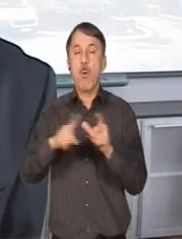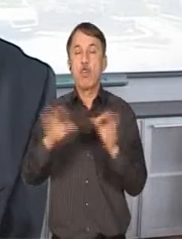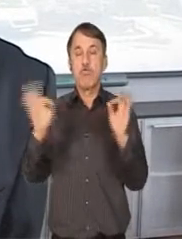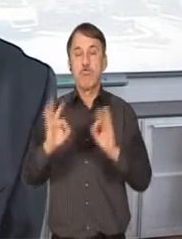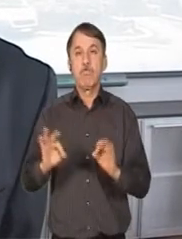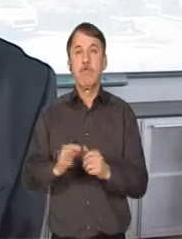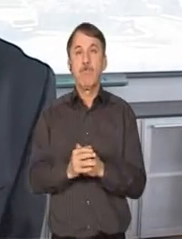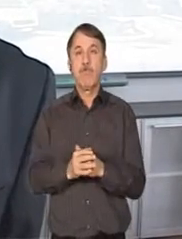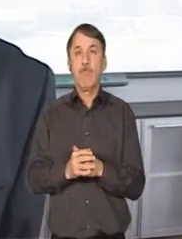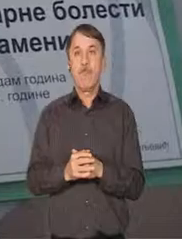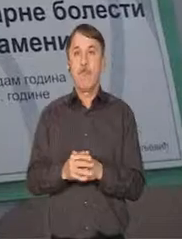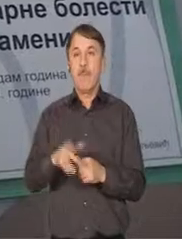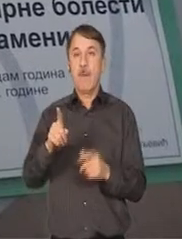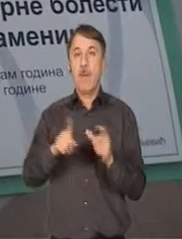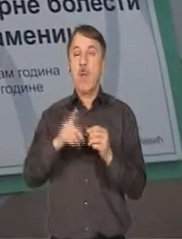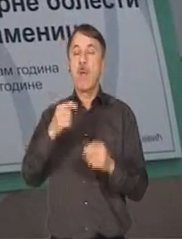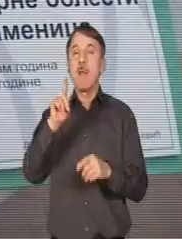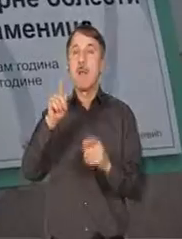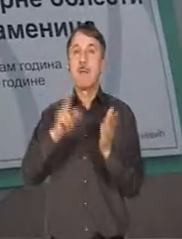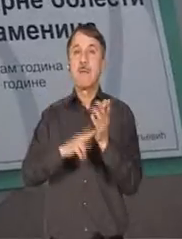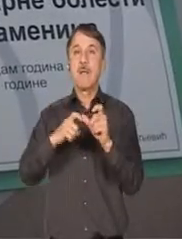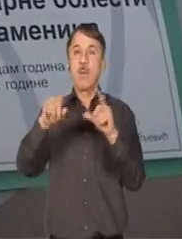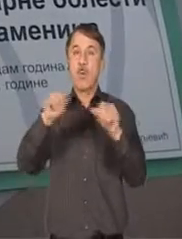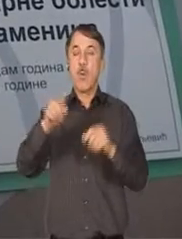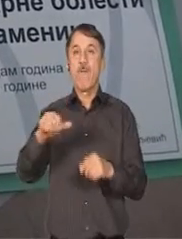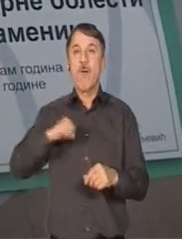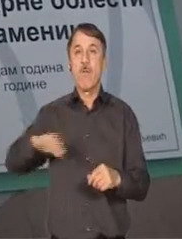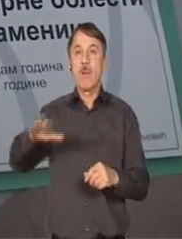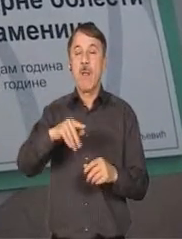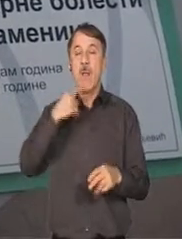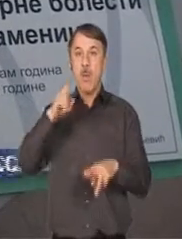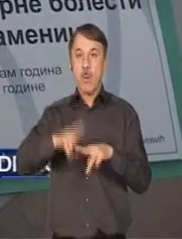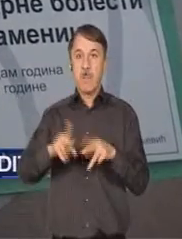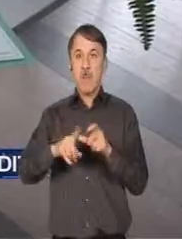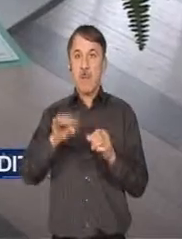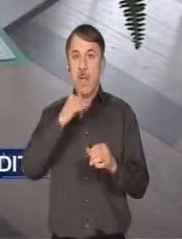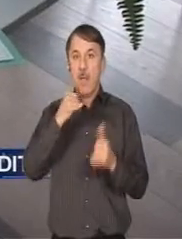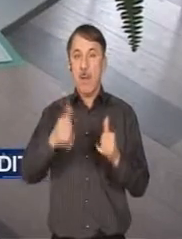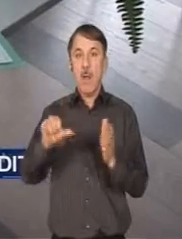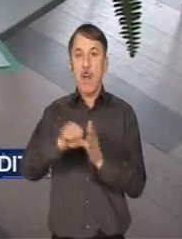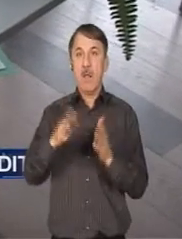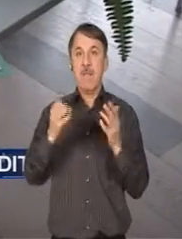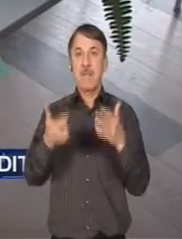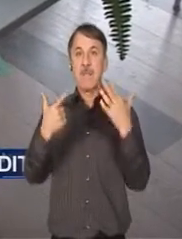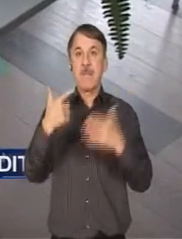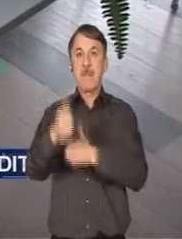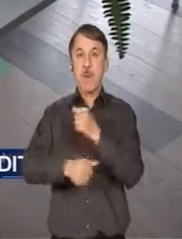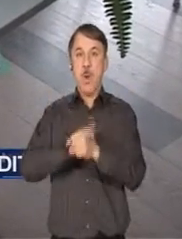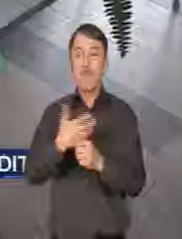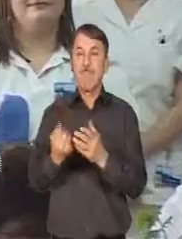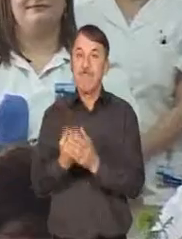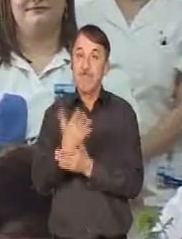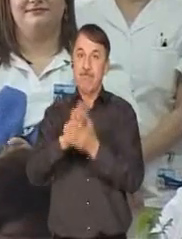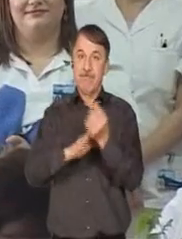svetski priznatim kvalitetima. Institut za kardiovaskularne bolesti Vojvodine u Sremskoj Kamenici osnovan je